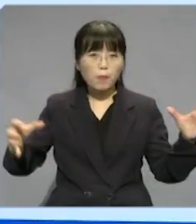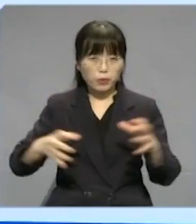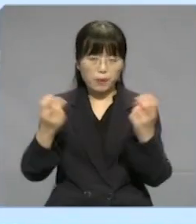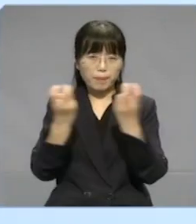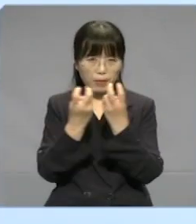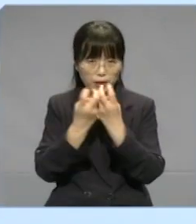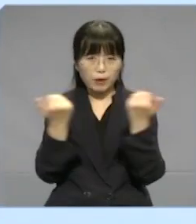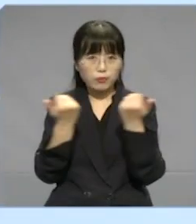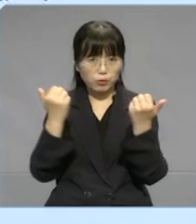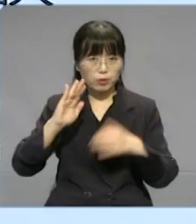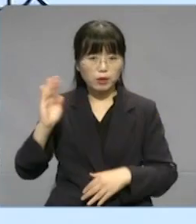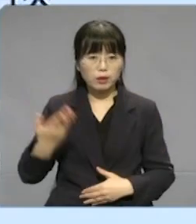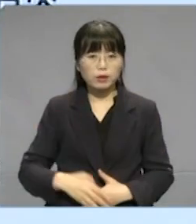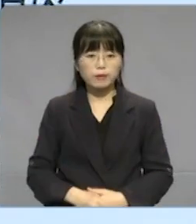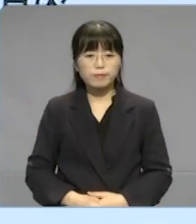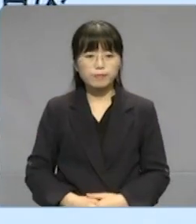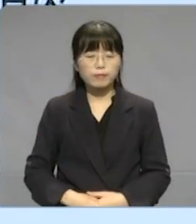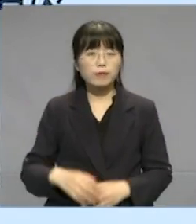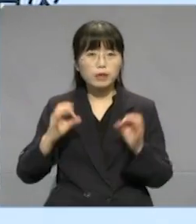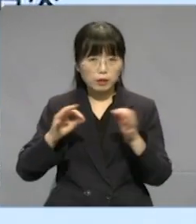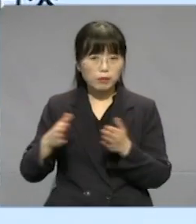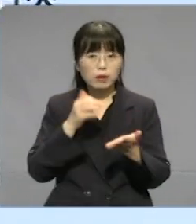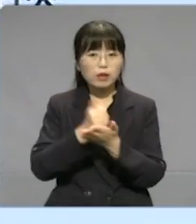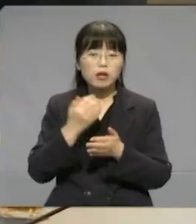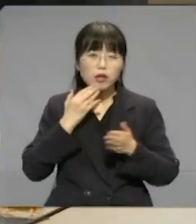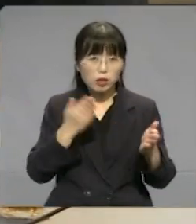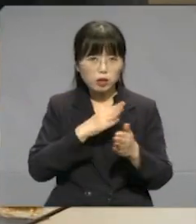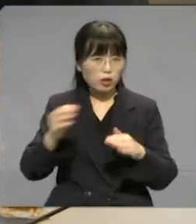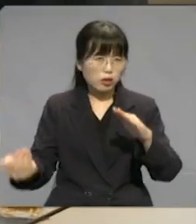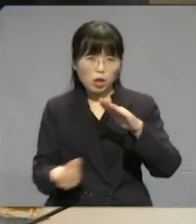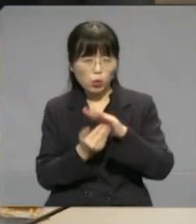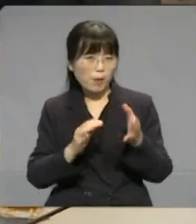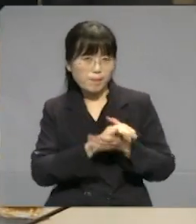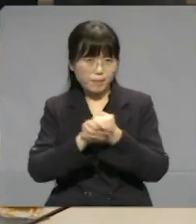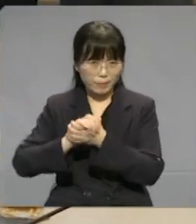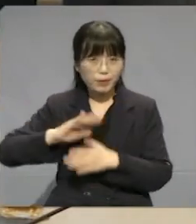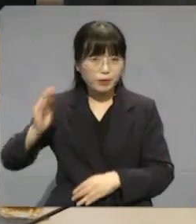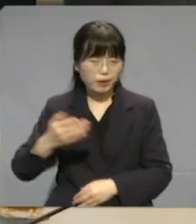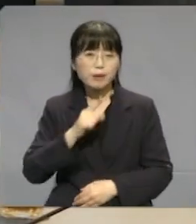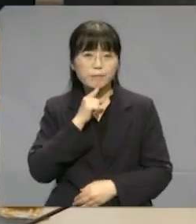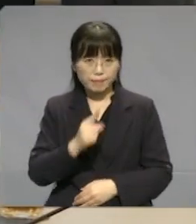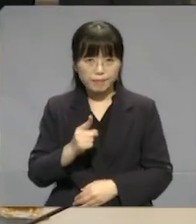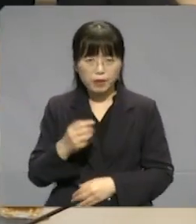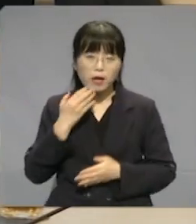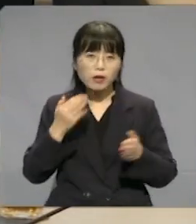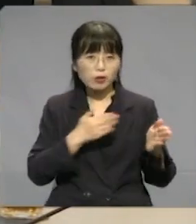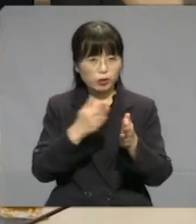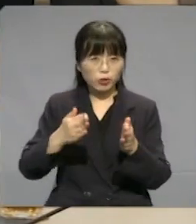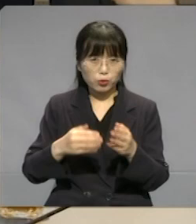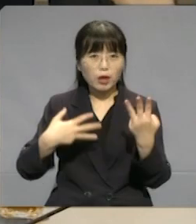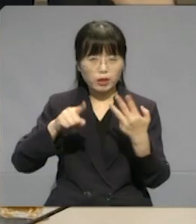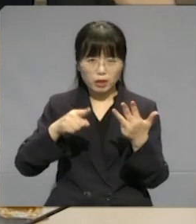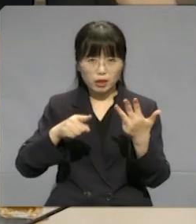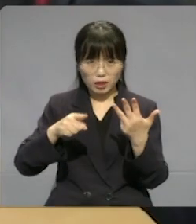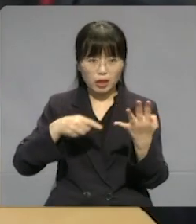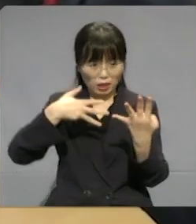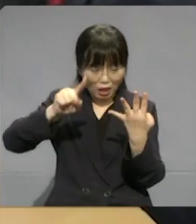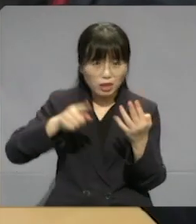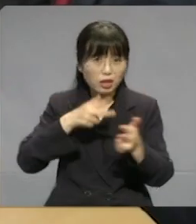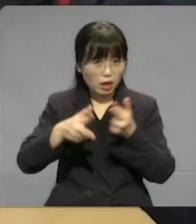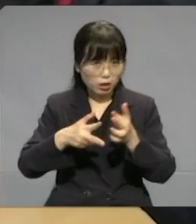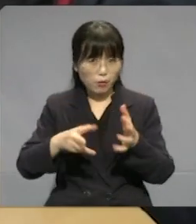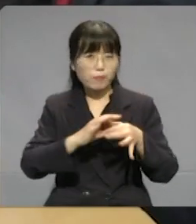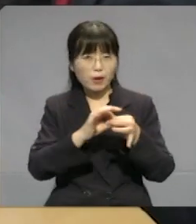방안을 논의했습니다. 김 지사는 경기도가 최고의 파트너가 될 것이라며 경기도를 4차 산업 관련